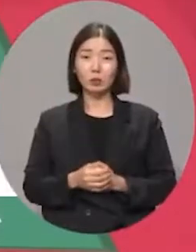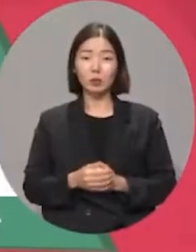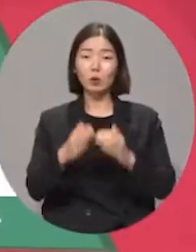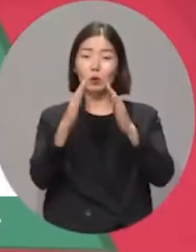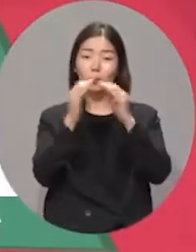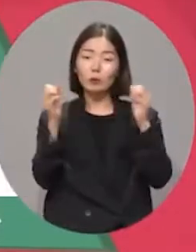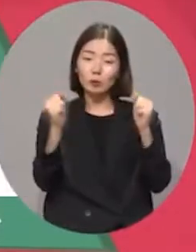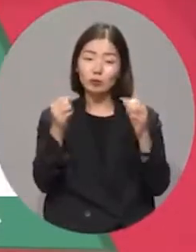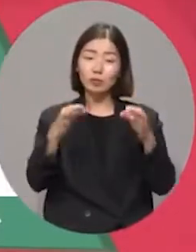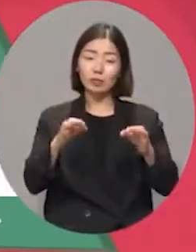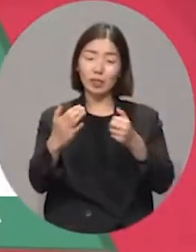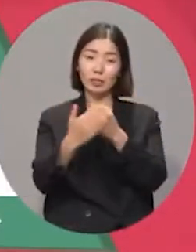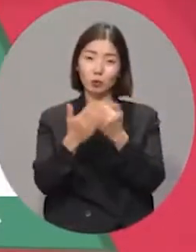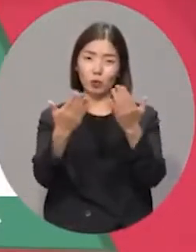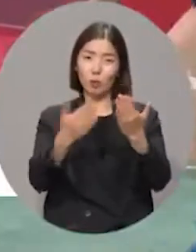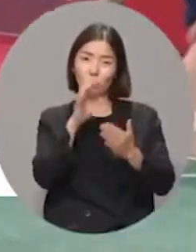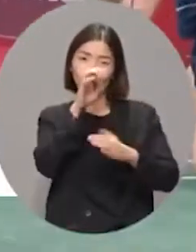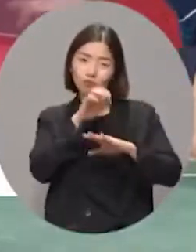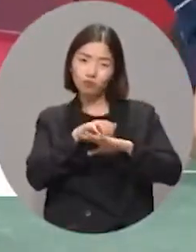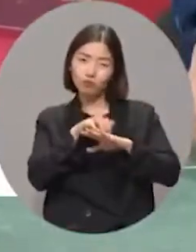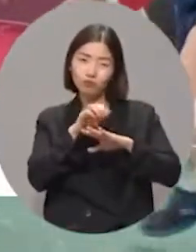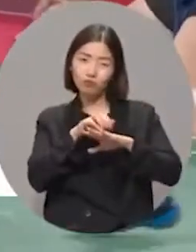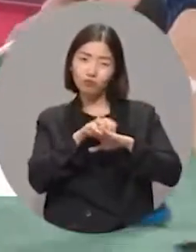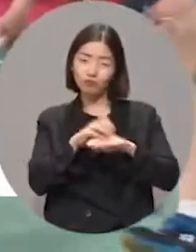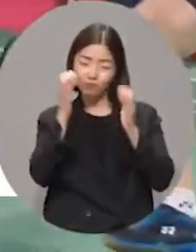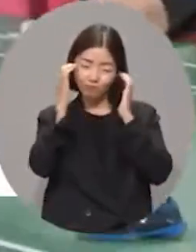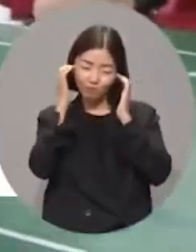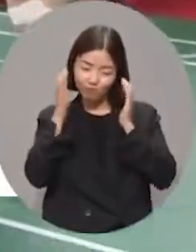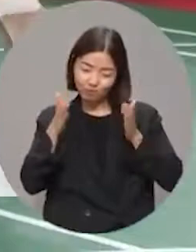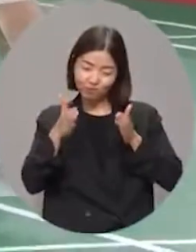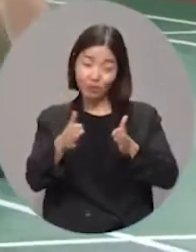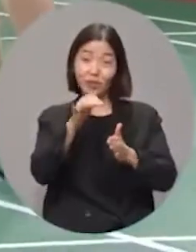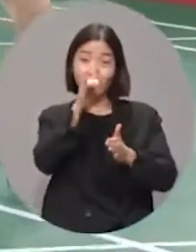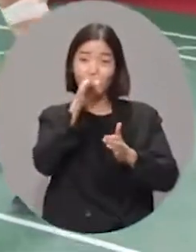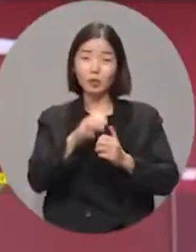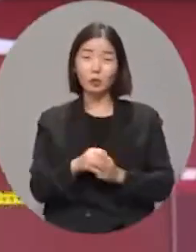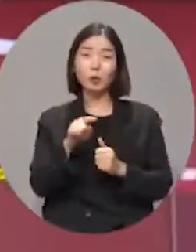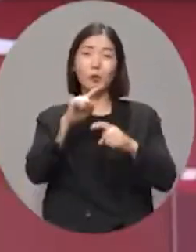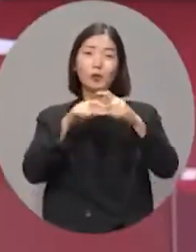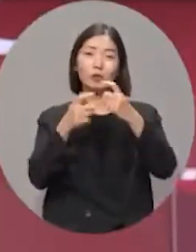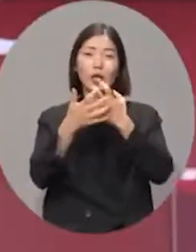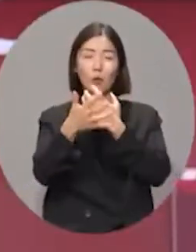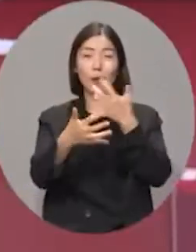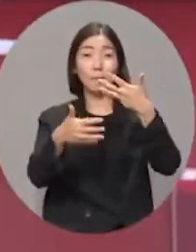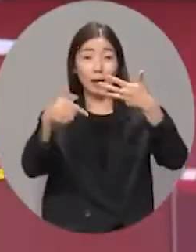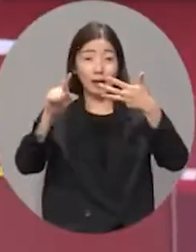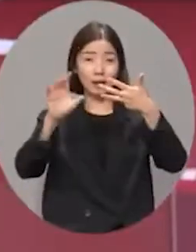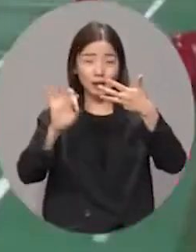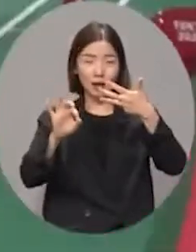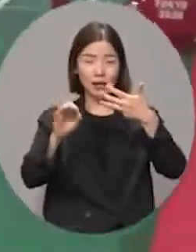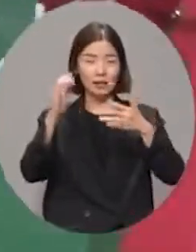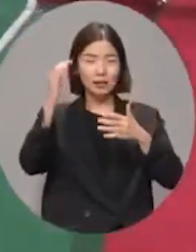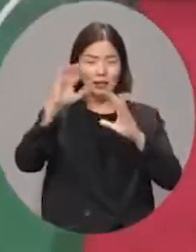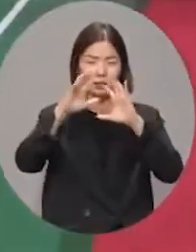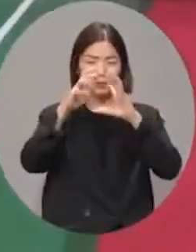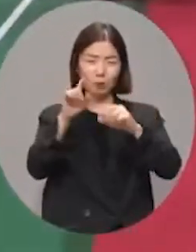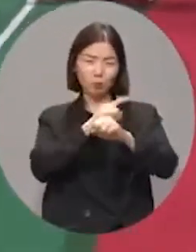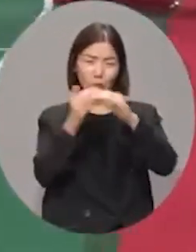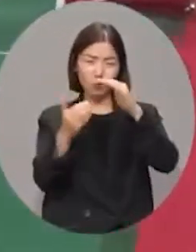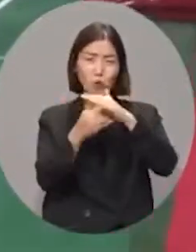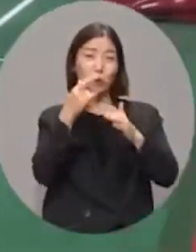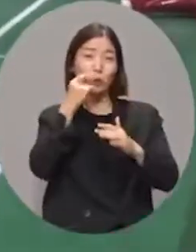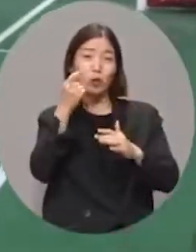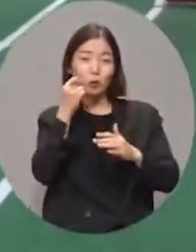전북은행의 지원을 받으며 훈련에 매진해온 공이웅 선수. 이번 대회 8강전에서 세계 최고 실력의